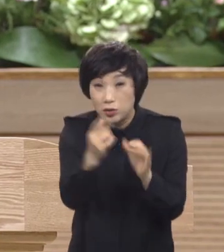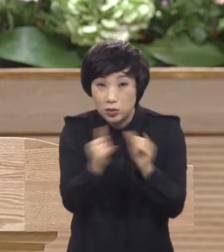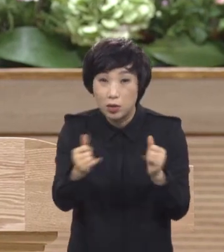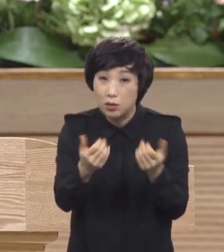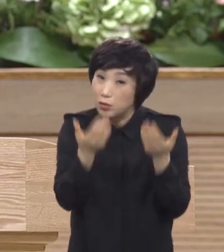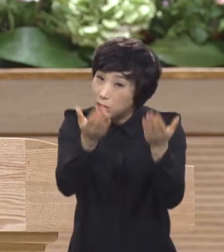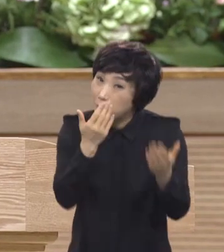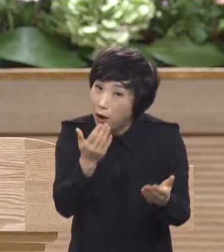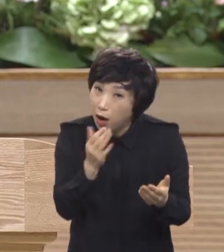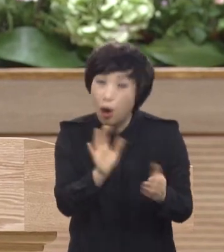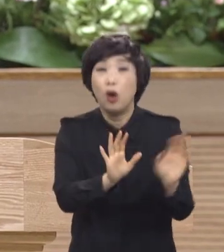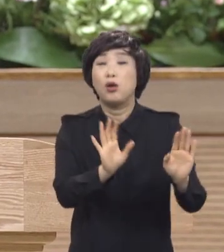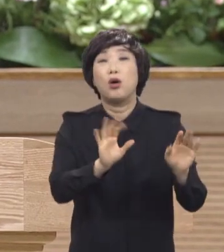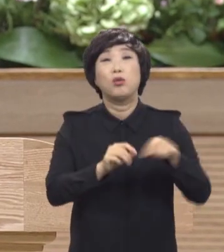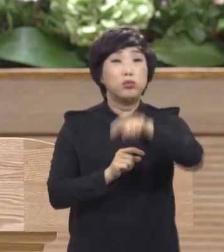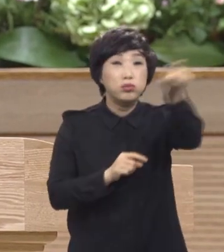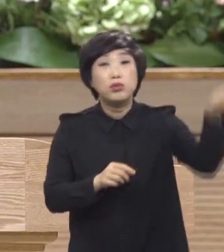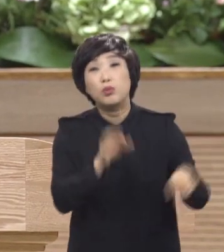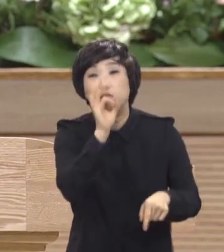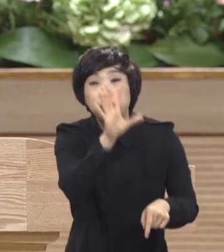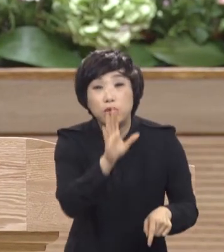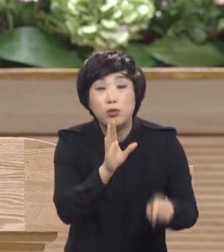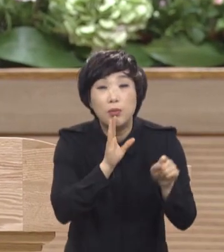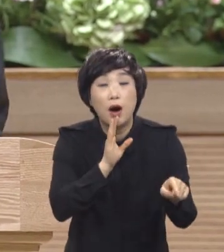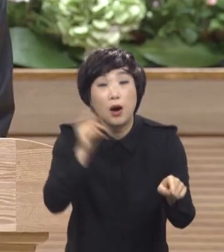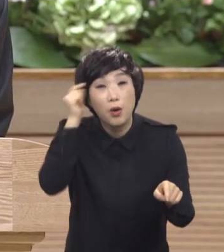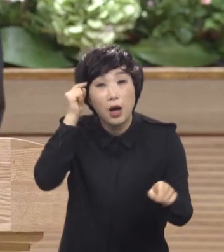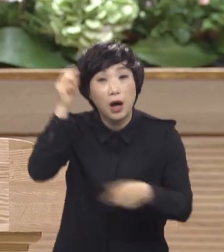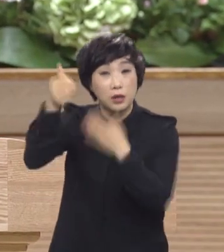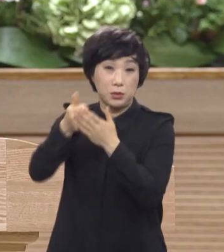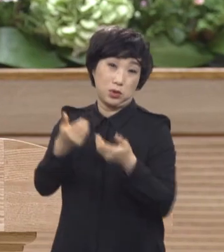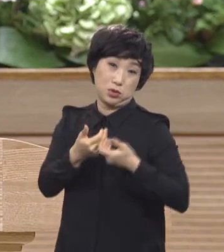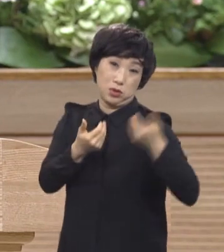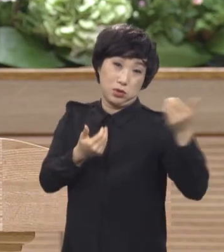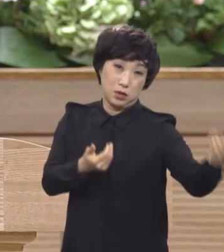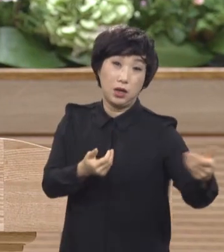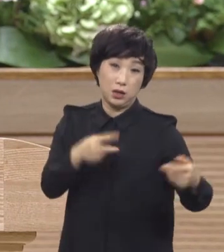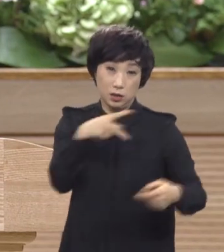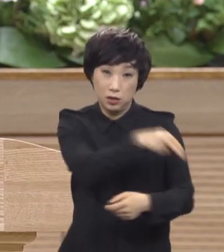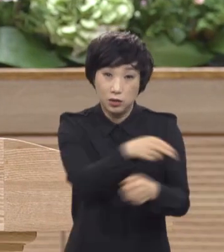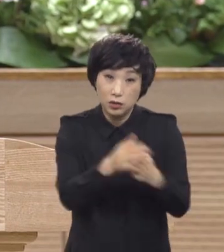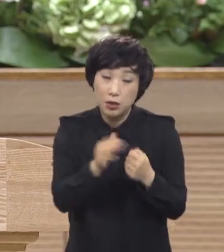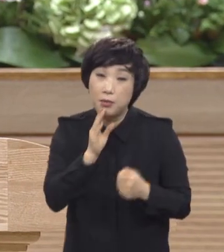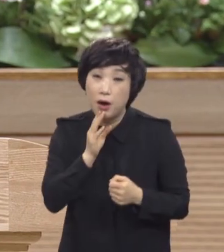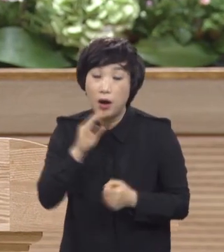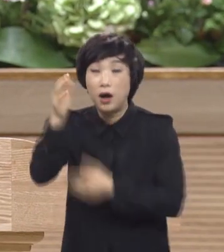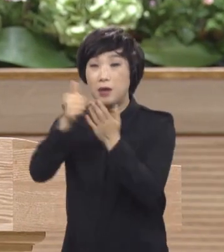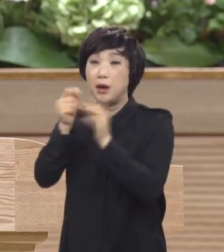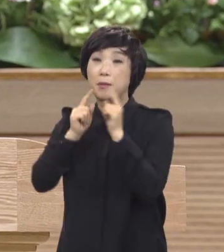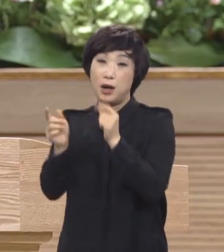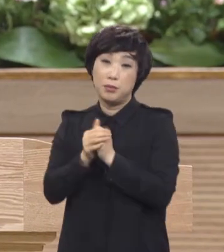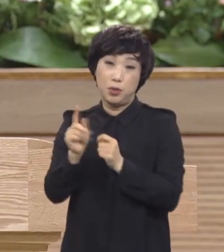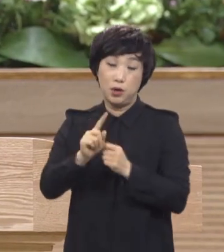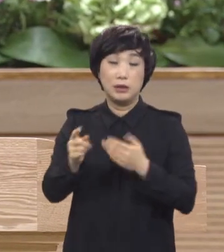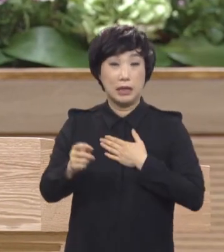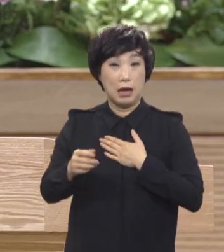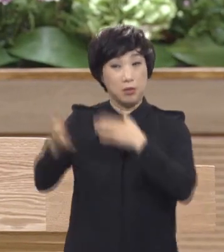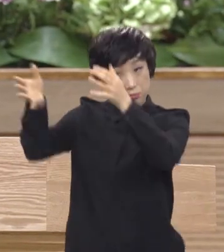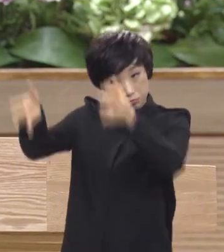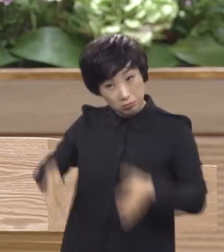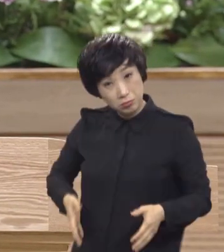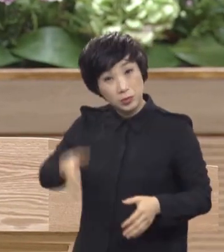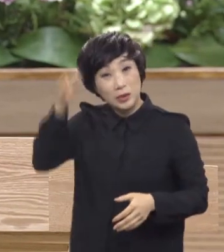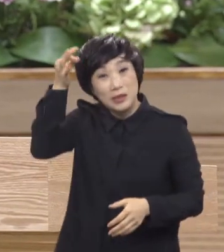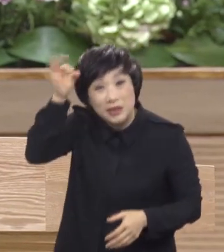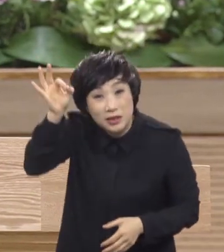수 있느냐 할 수 없다 이건 하나님을 떠났기 때문에 그렇다 이 말이오 하나님 말씀은 직접 나와의 관계임을